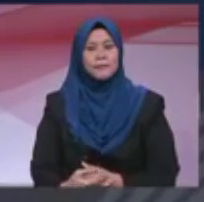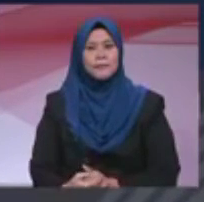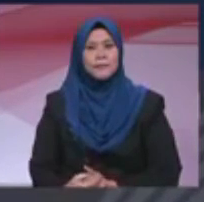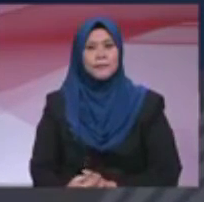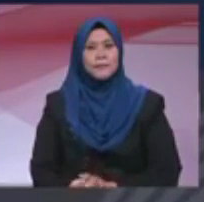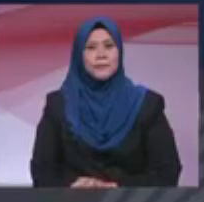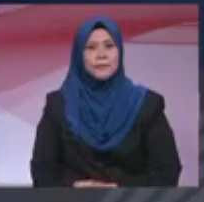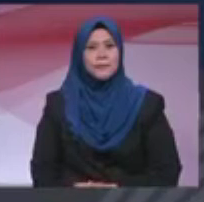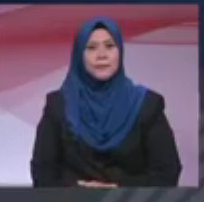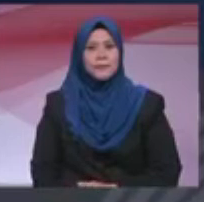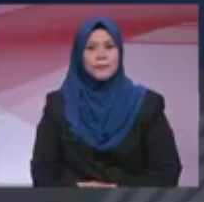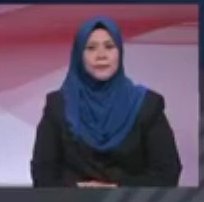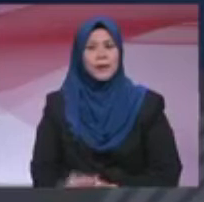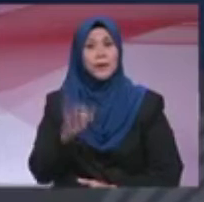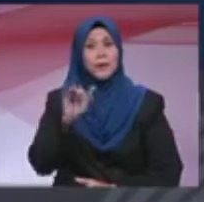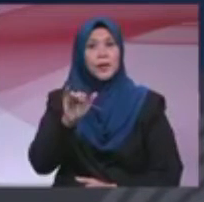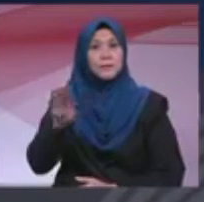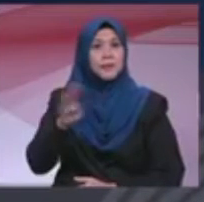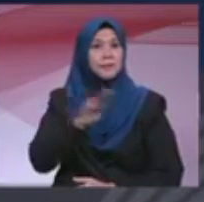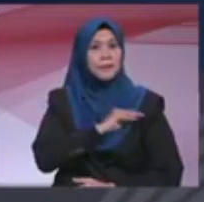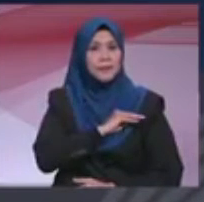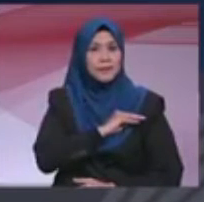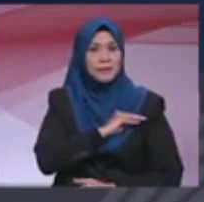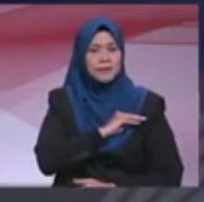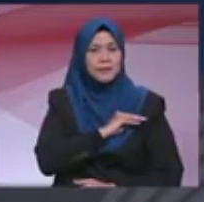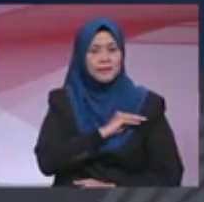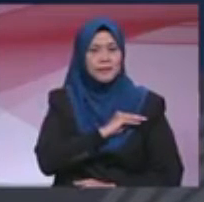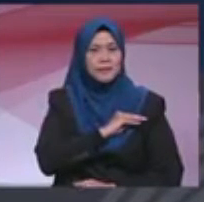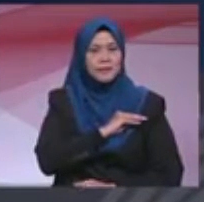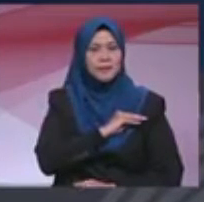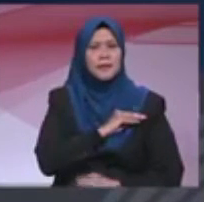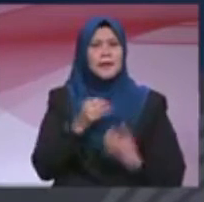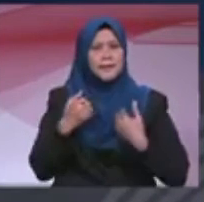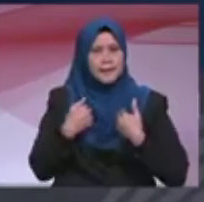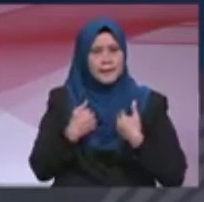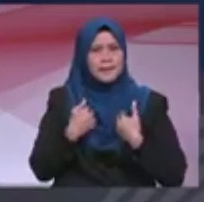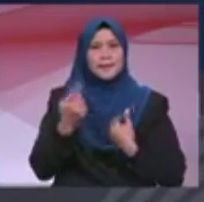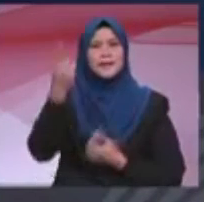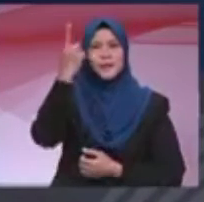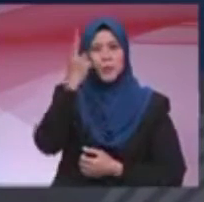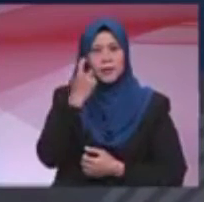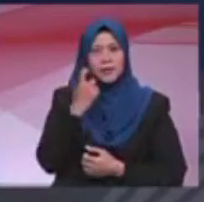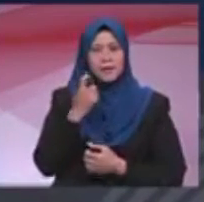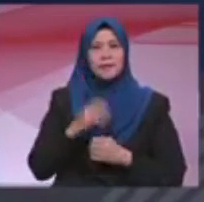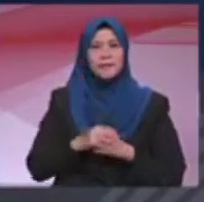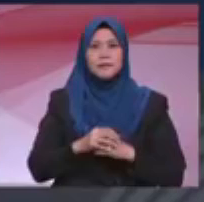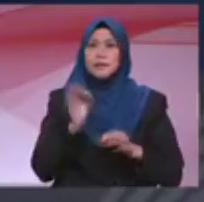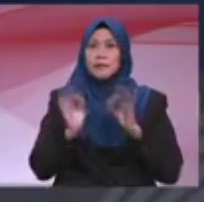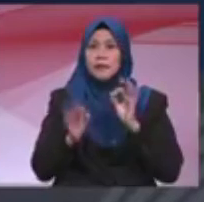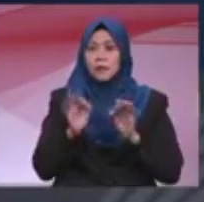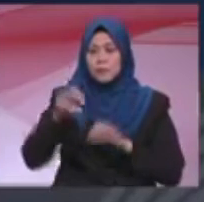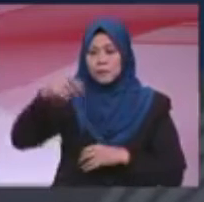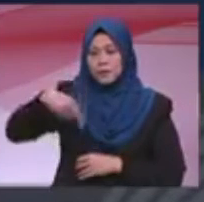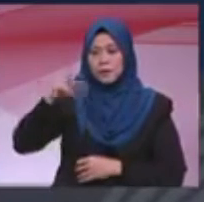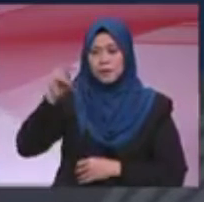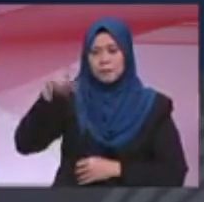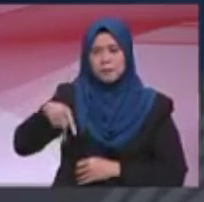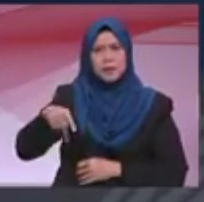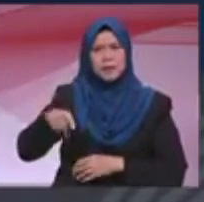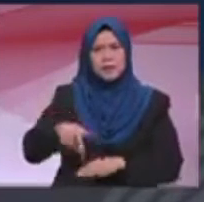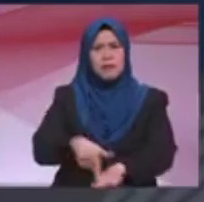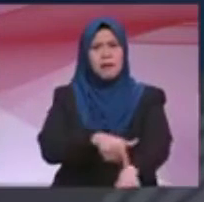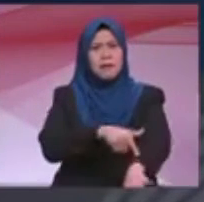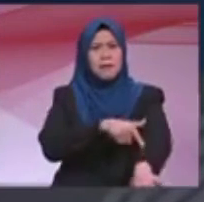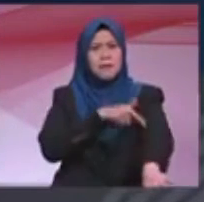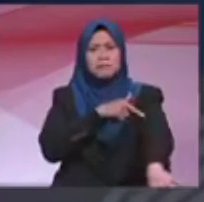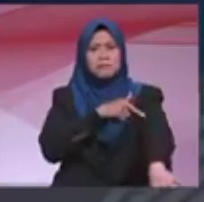YB Menteri, ya. Beberapa soalan lagi. Sekiranya PKP ini berlangsung lebih lama,